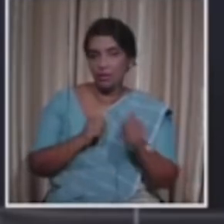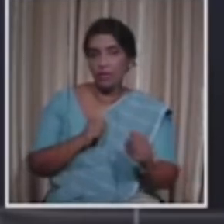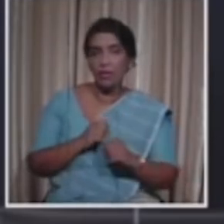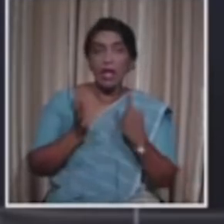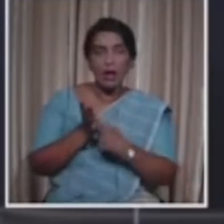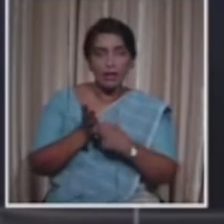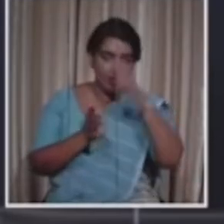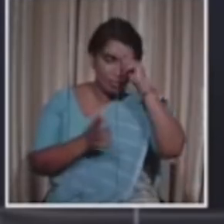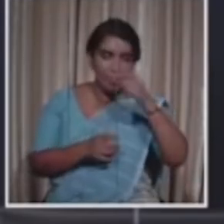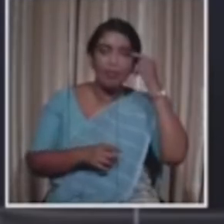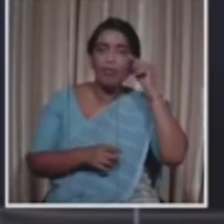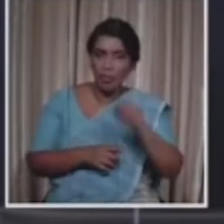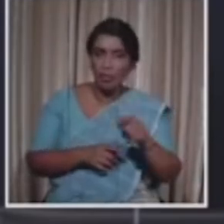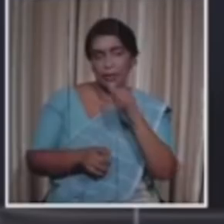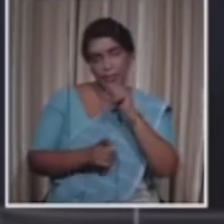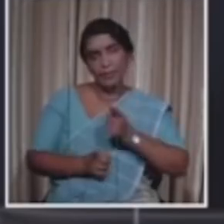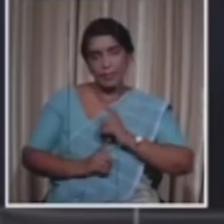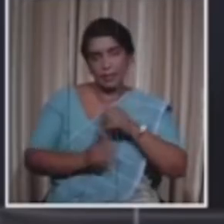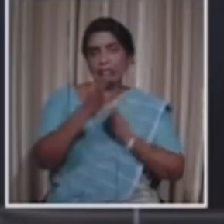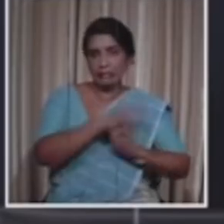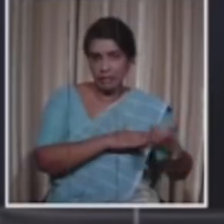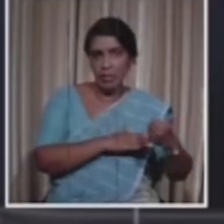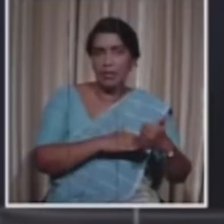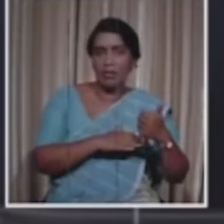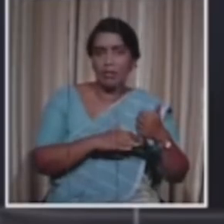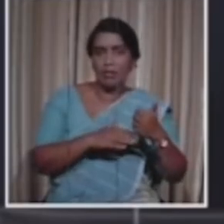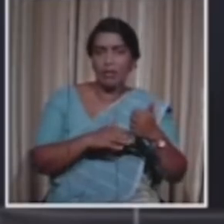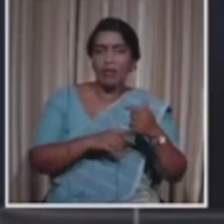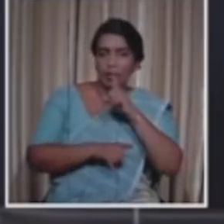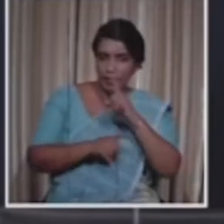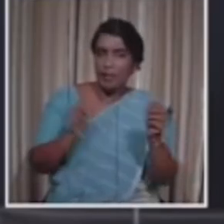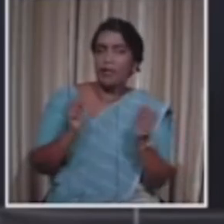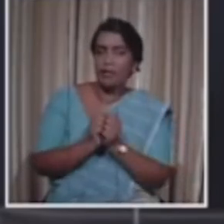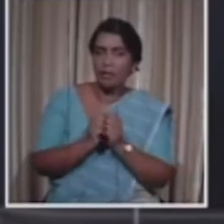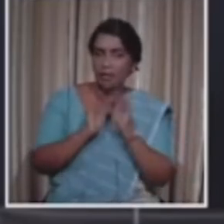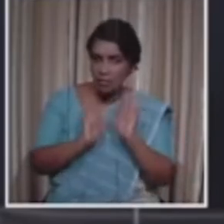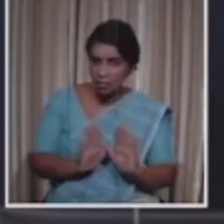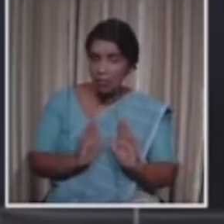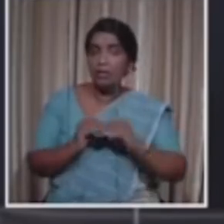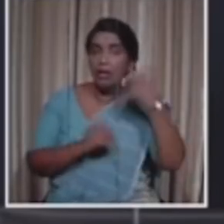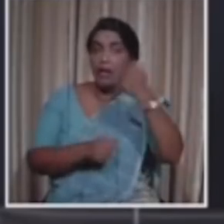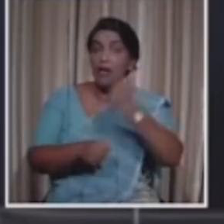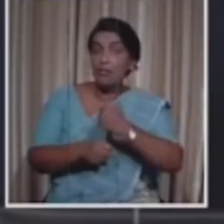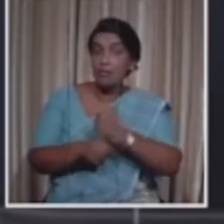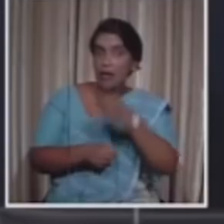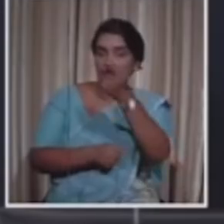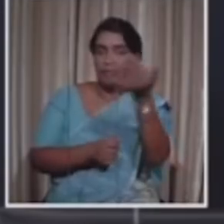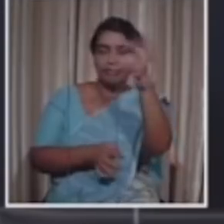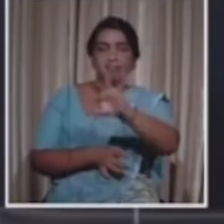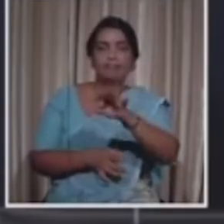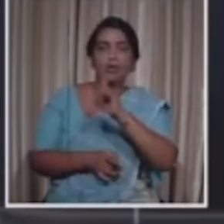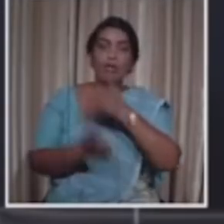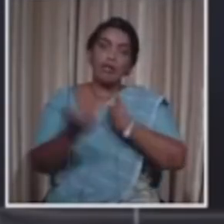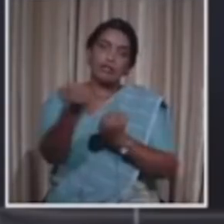පිටි මැතිතුමා සම්බන්ධයෙන් එතුමලගේ ස්ථාවරය තිබ්බා. ඒ ගැන කතා කළා, කටයුතු කළා. නමුත් ආණ්ඩු පක්ෂෙන් නැගිටලා